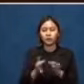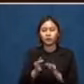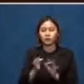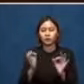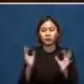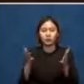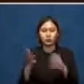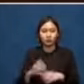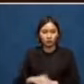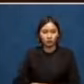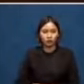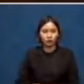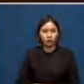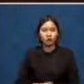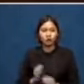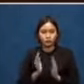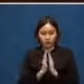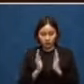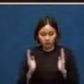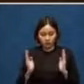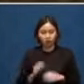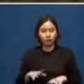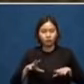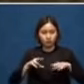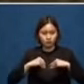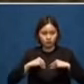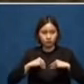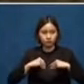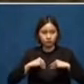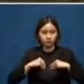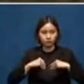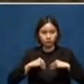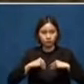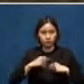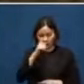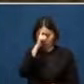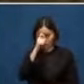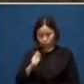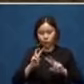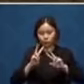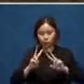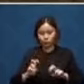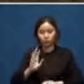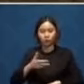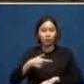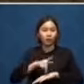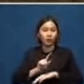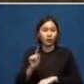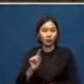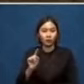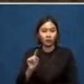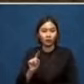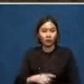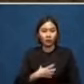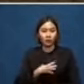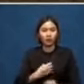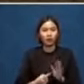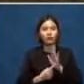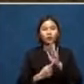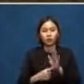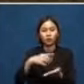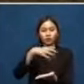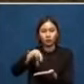ครับ ขอบคุณครับท่านประธานครับผมยอมรับครับเคารพการวินิจฉัยของท่านประธานนะครับเพียงแต่จะยกตัวอย่างให้ฟังท่